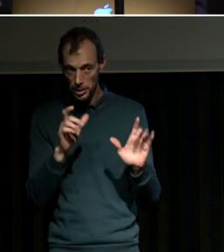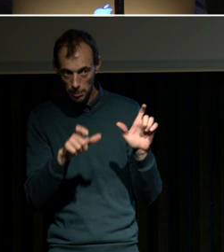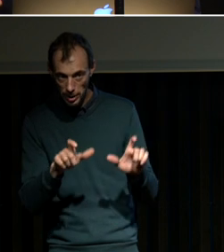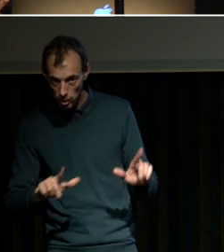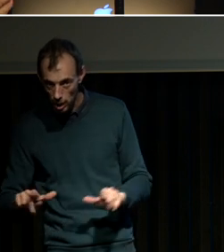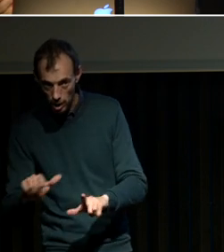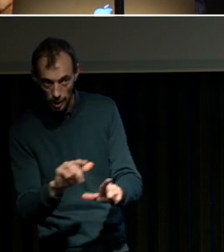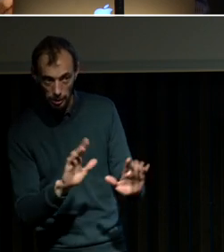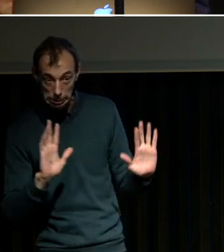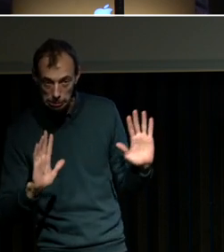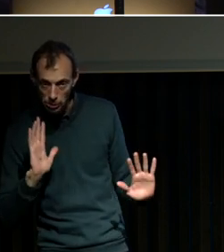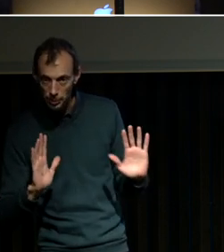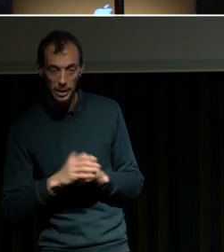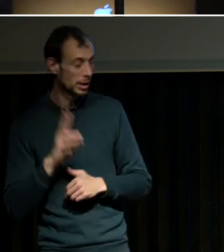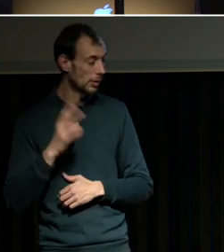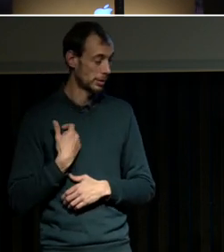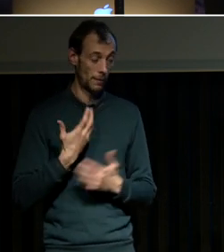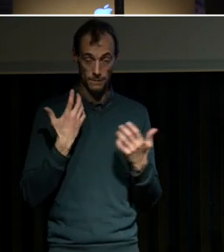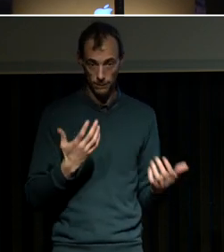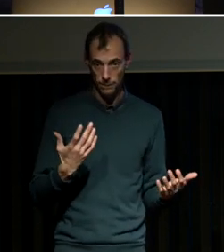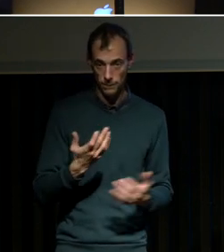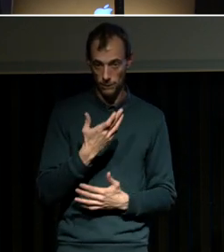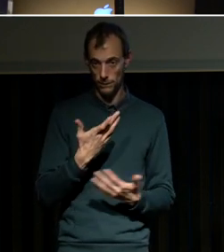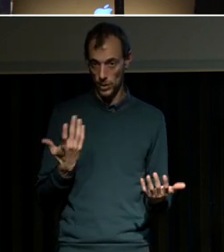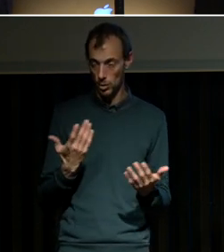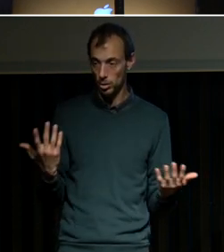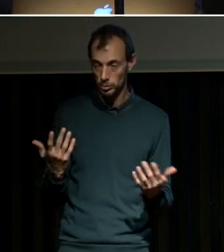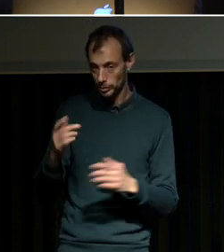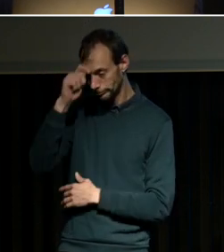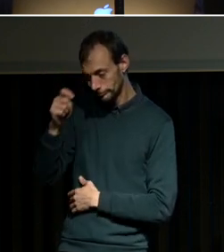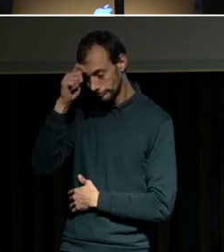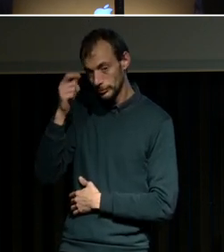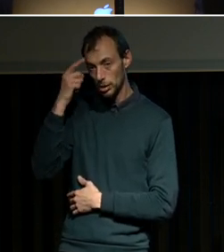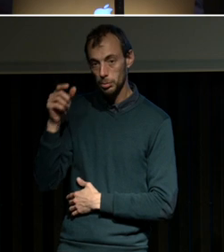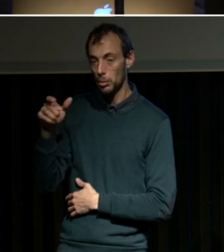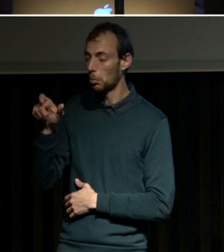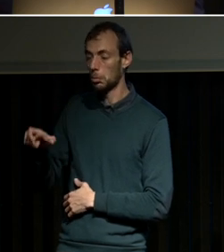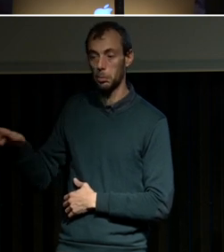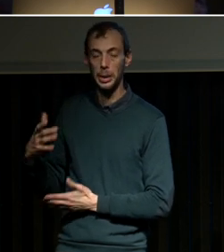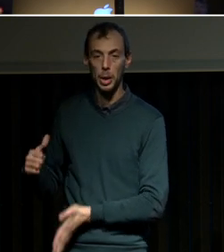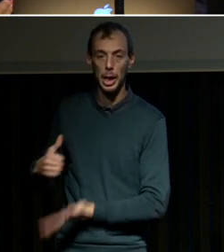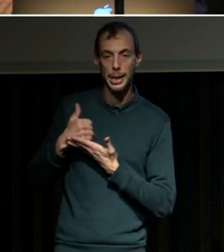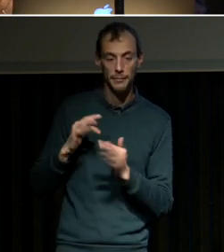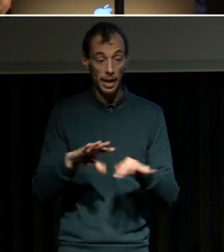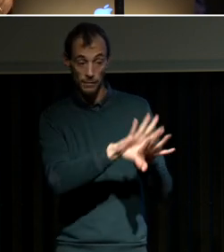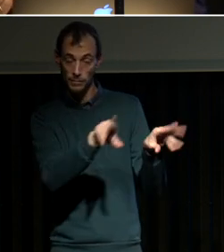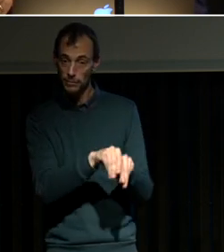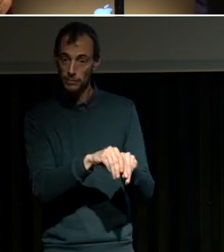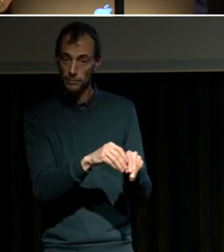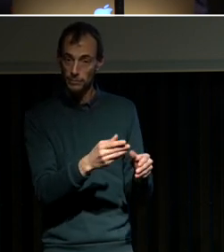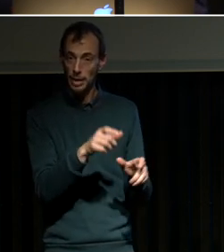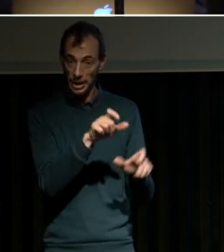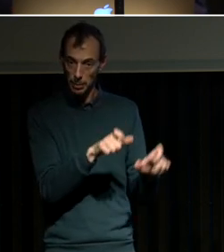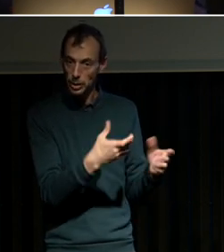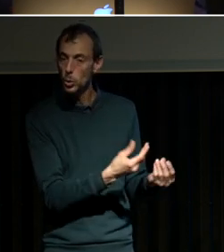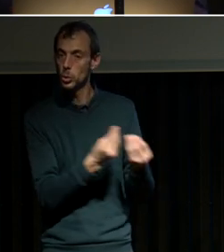beaucoup remercier les gens qui nous aident à prendre en charge les familles de donneurs. Il y a plusieurs personnes. Il y a une association qui